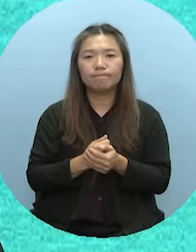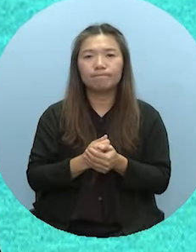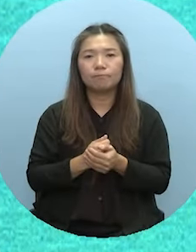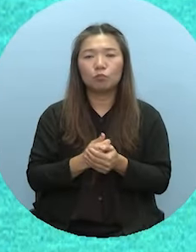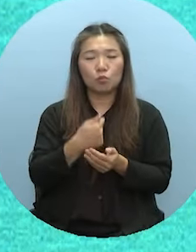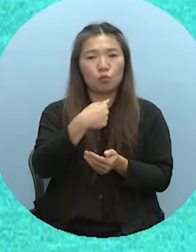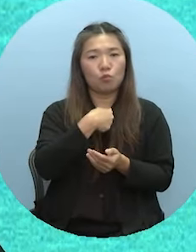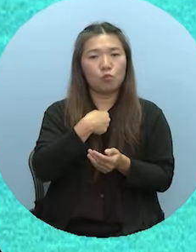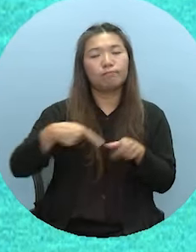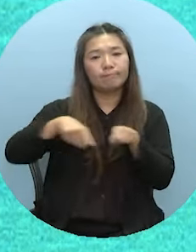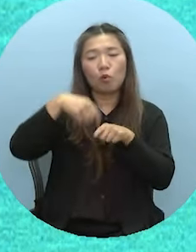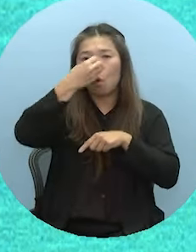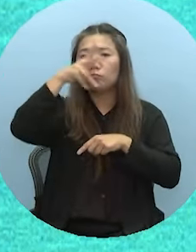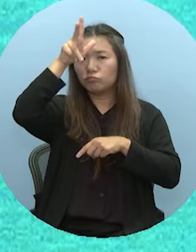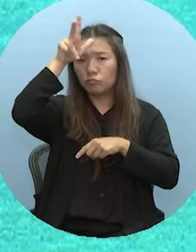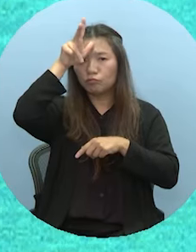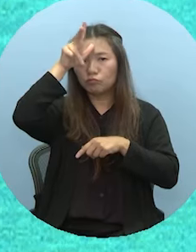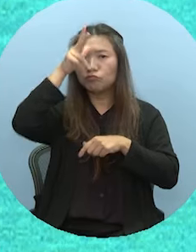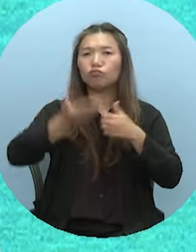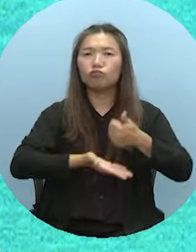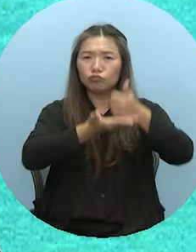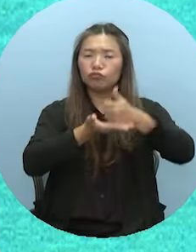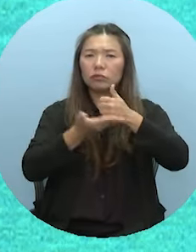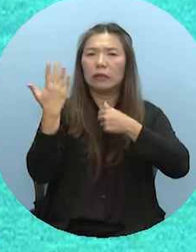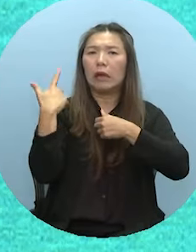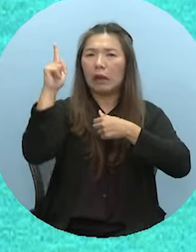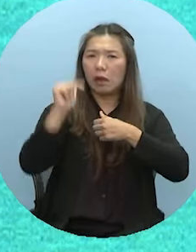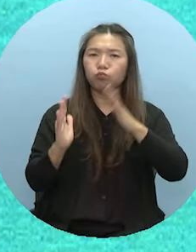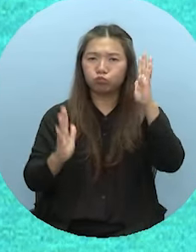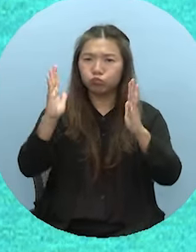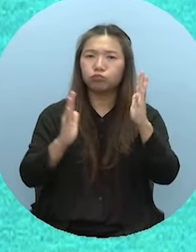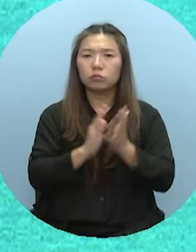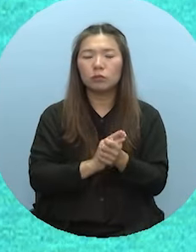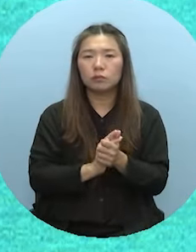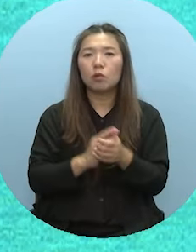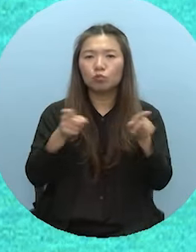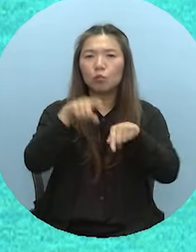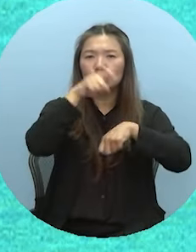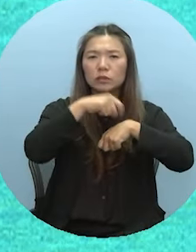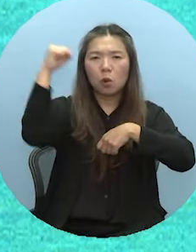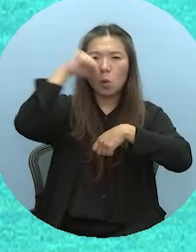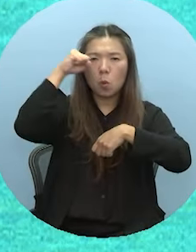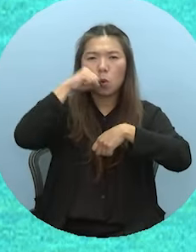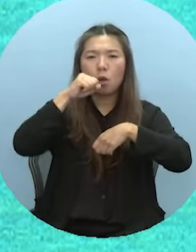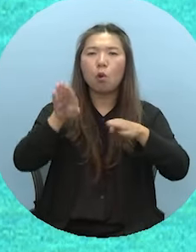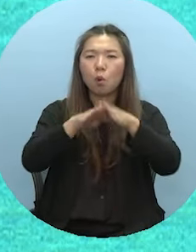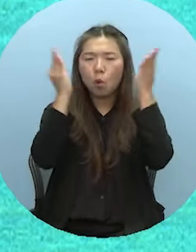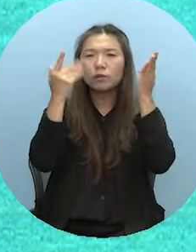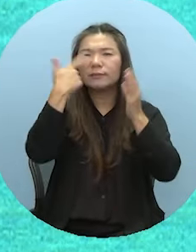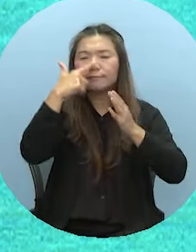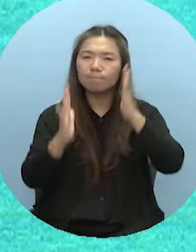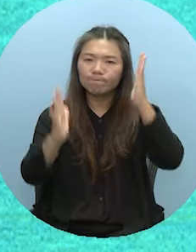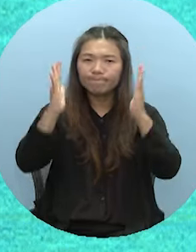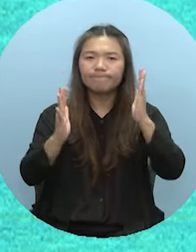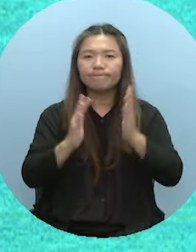我同香港特區都重視傳統市場，同埋我哋亦都會同時努力開拓新興市